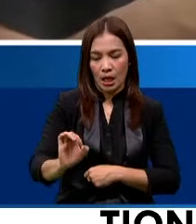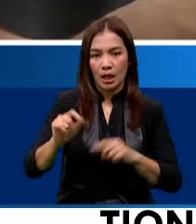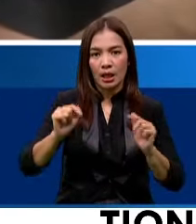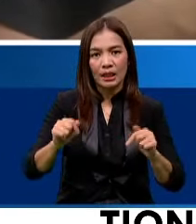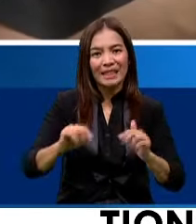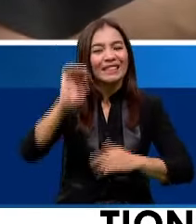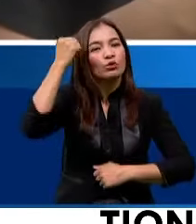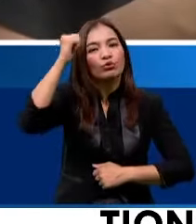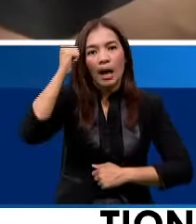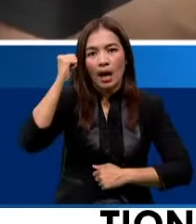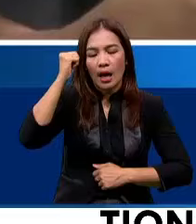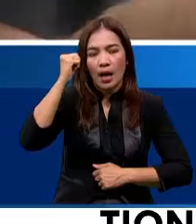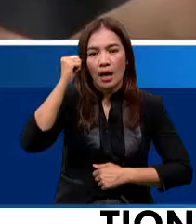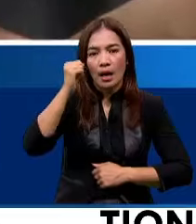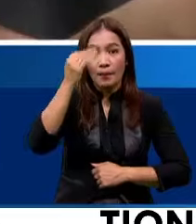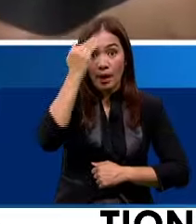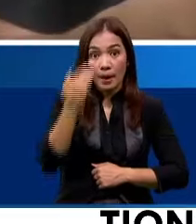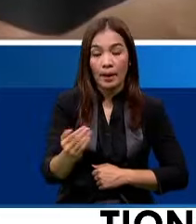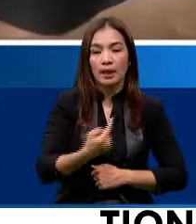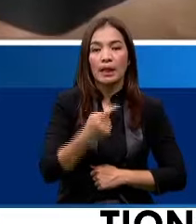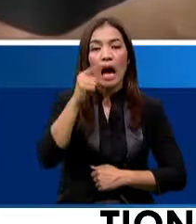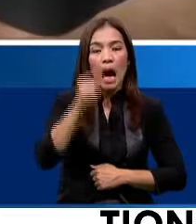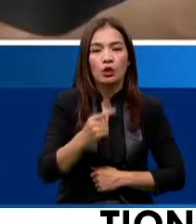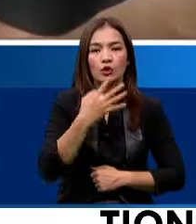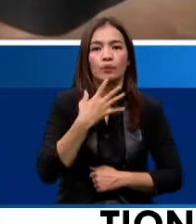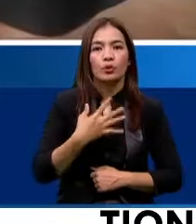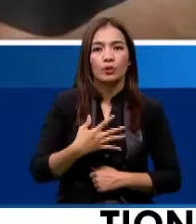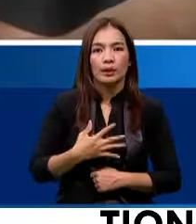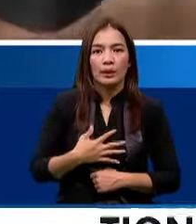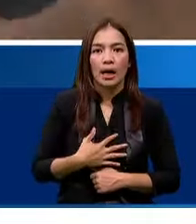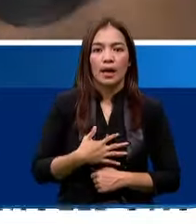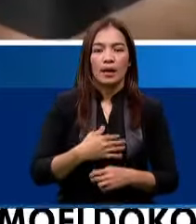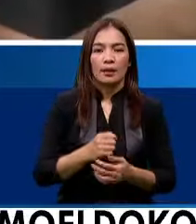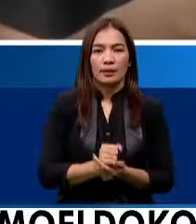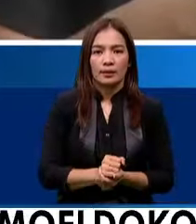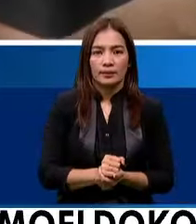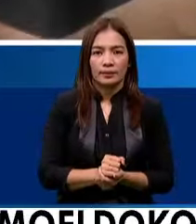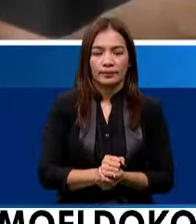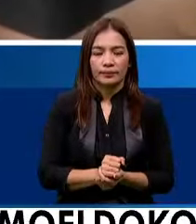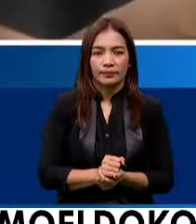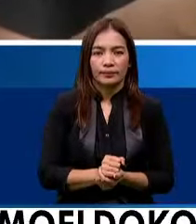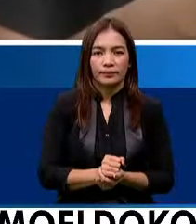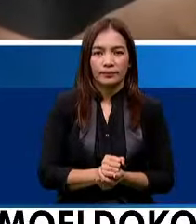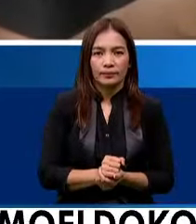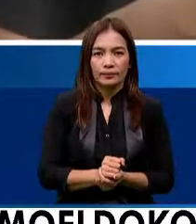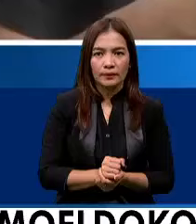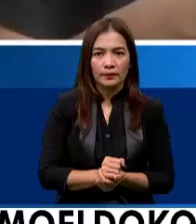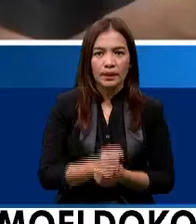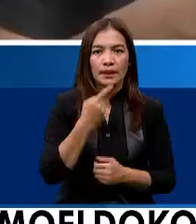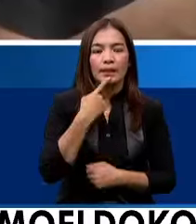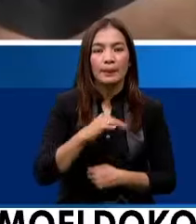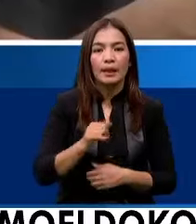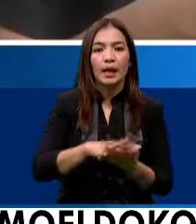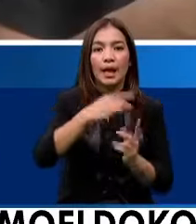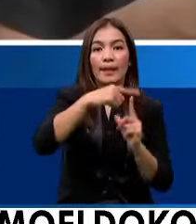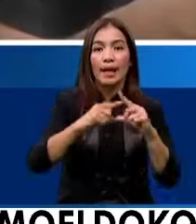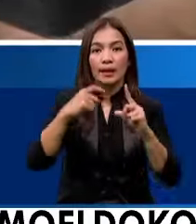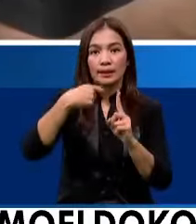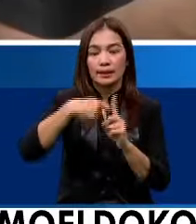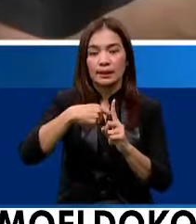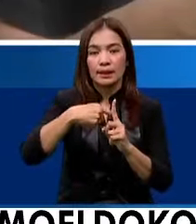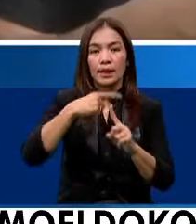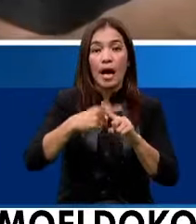sulit begitu ya karena kita juga butuh tax reform eh dan juga dalam hal ini tax buency tax buency ini kan e Biasanya